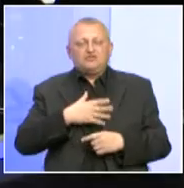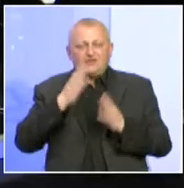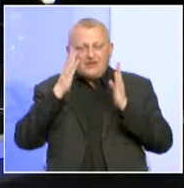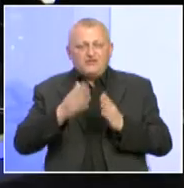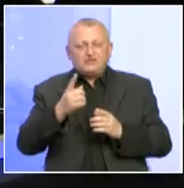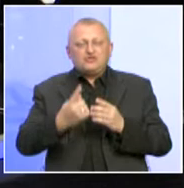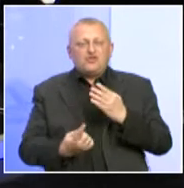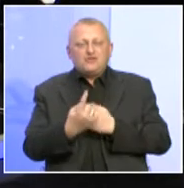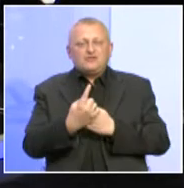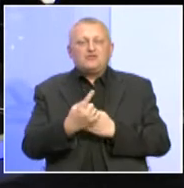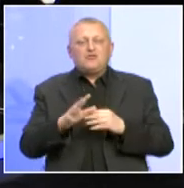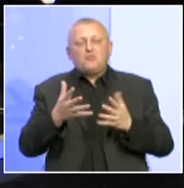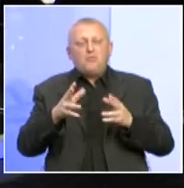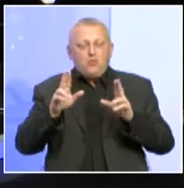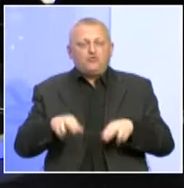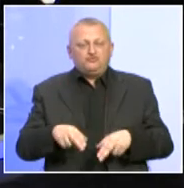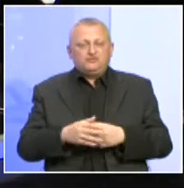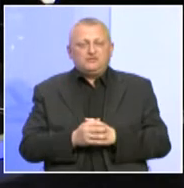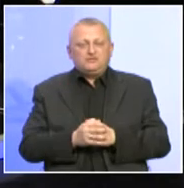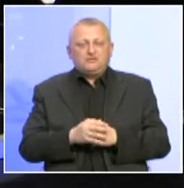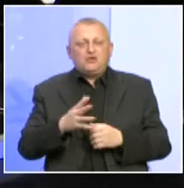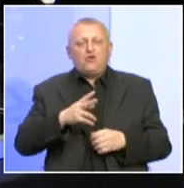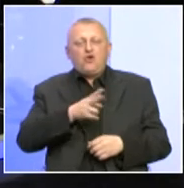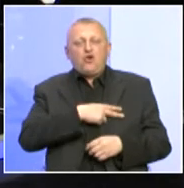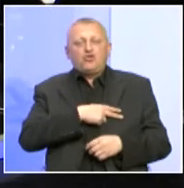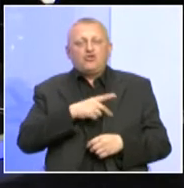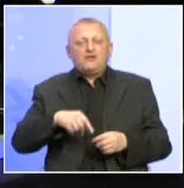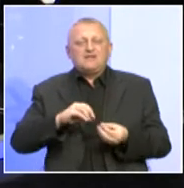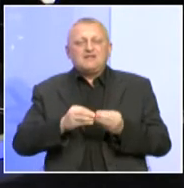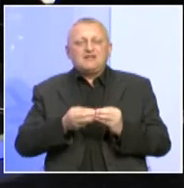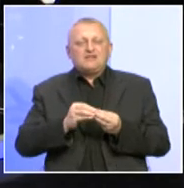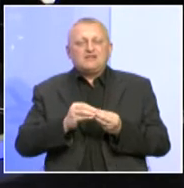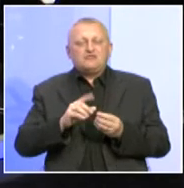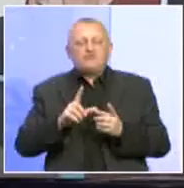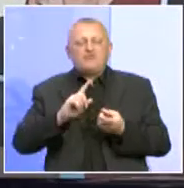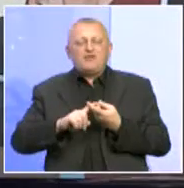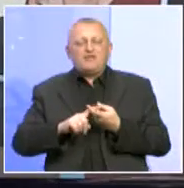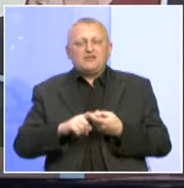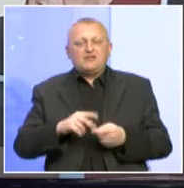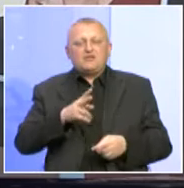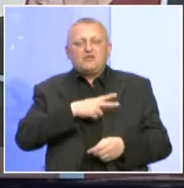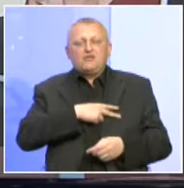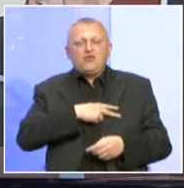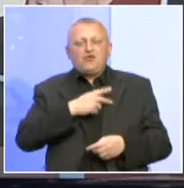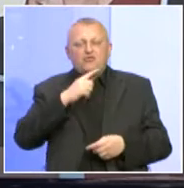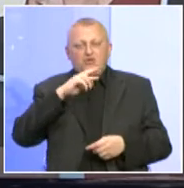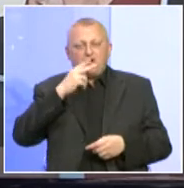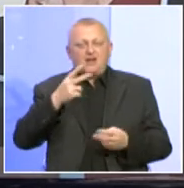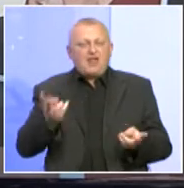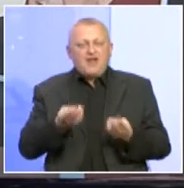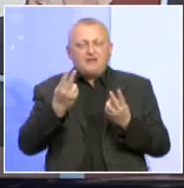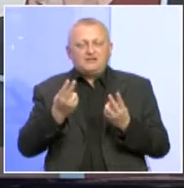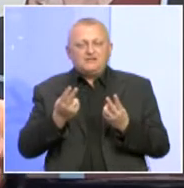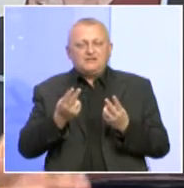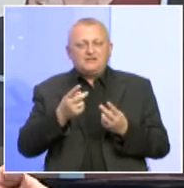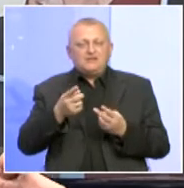se to desiti? Moguće je, moguće je. Ko je odgovoran za krizu u Federaciji? Pa odgovor je vrlo jednostavan. Ja.